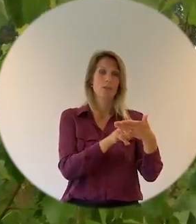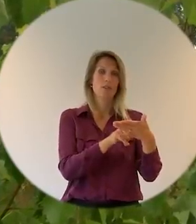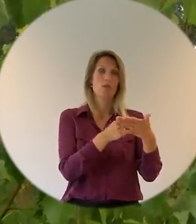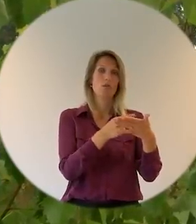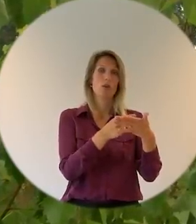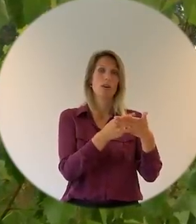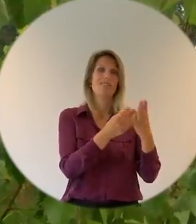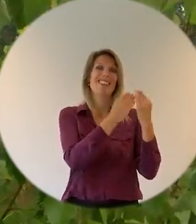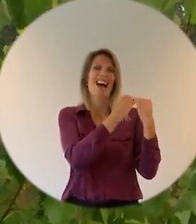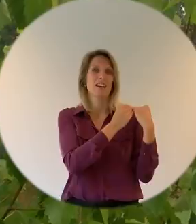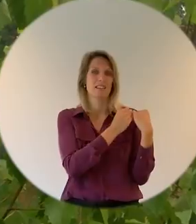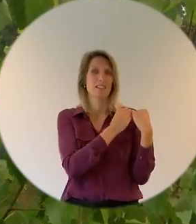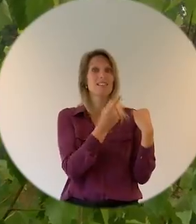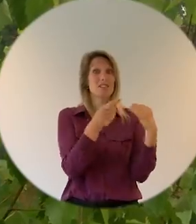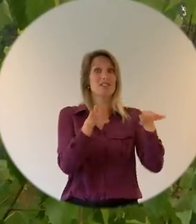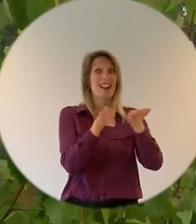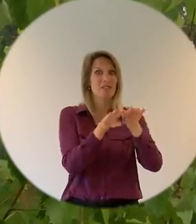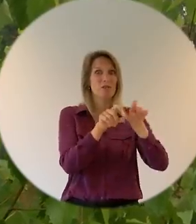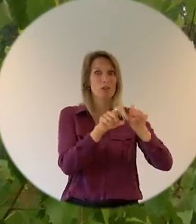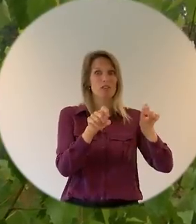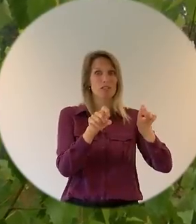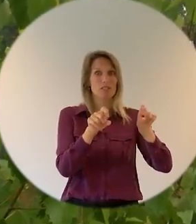woord als wat later wordt gebruikt,